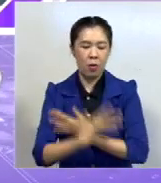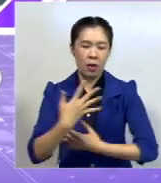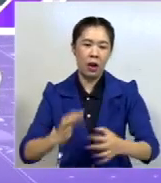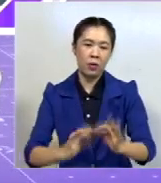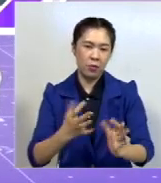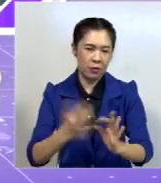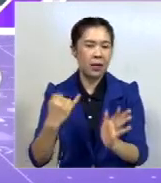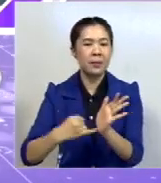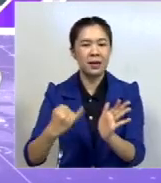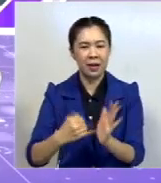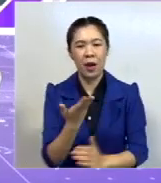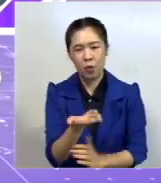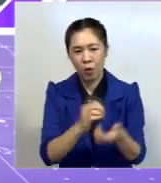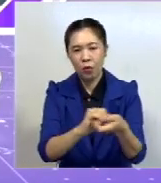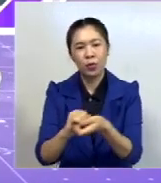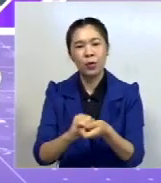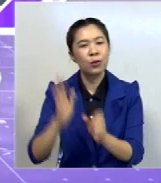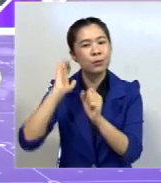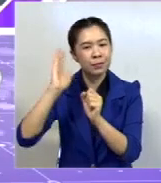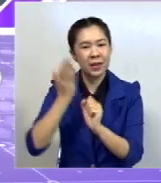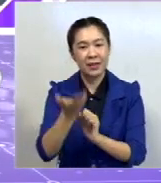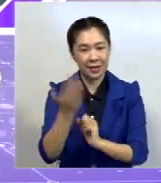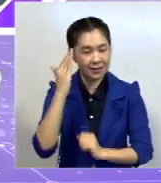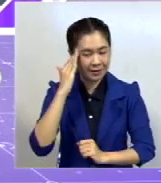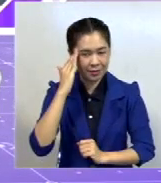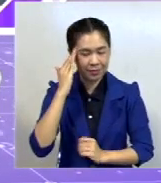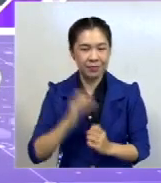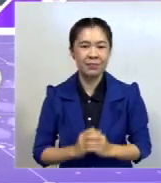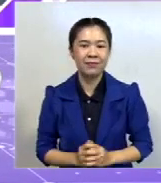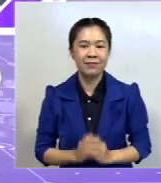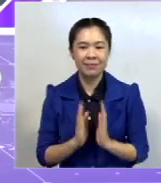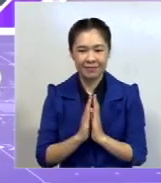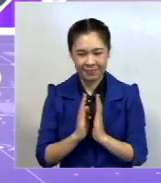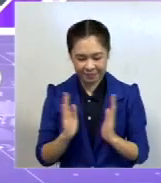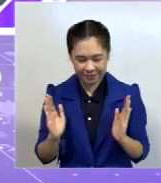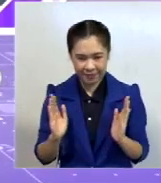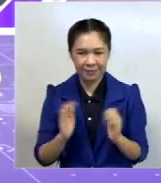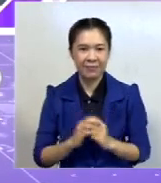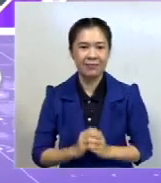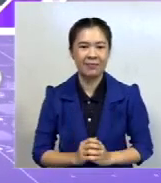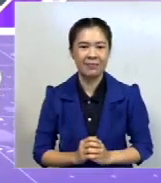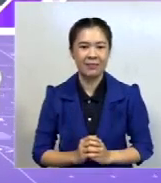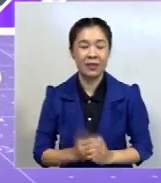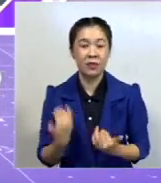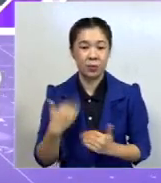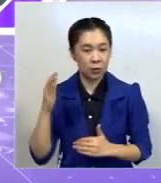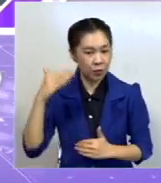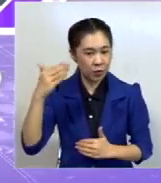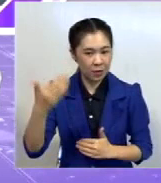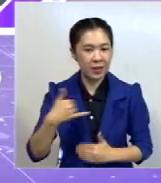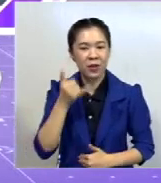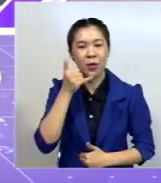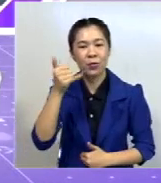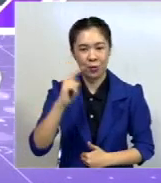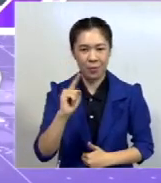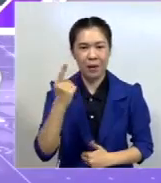ทีเดียวขอความร่วมมือประชาสัมพันธ์เรื่องนี้กันด้วยนะครับ ค่ะค่ะ ค่ะขอบคุณท่านโฆษกเป็นอย่างยิ่งนะคะถ้ามีความคืบหน้าจะติดต่อท่านไป